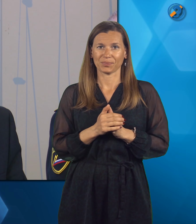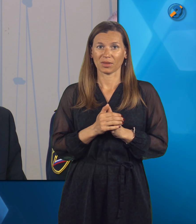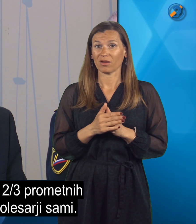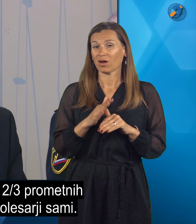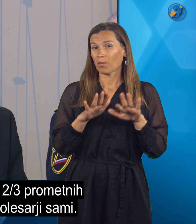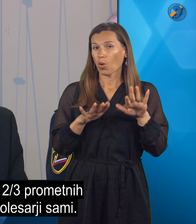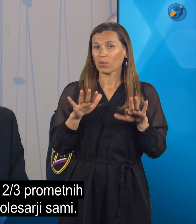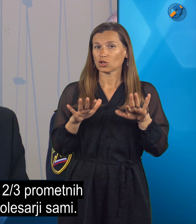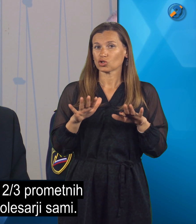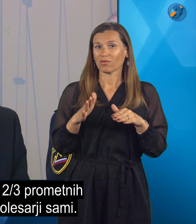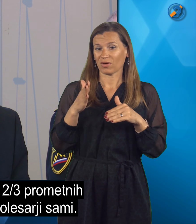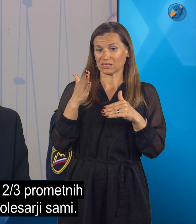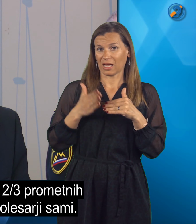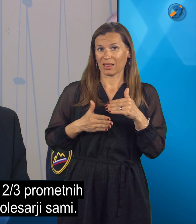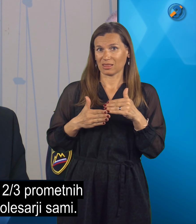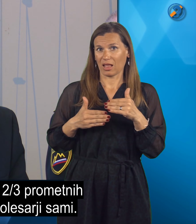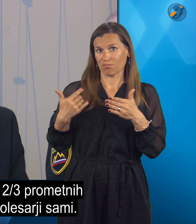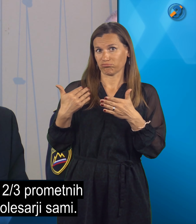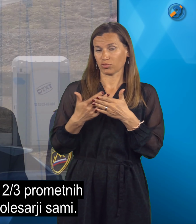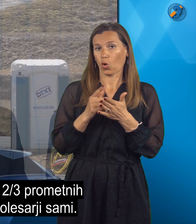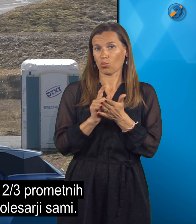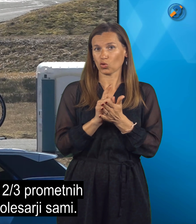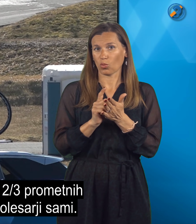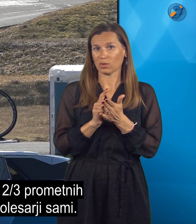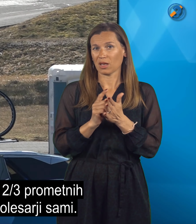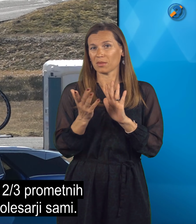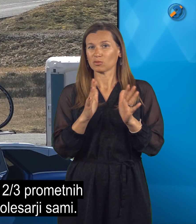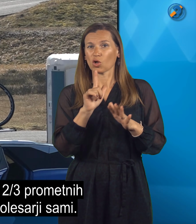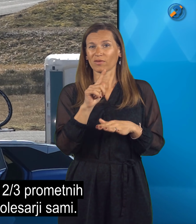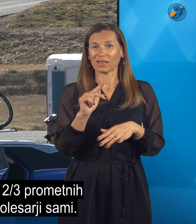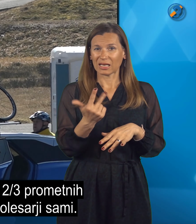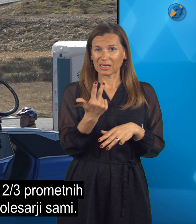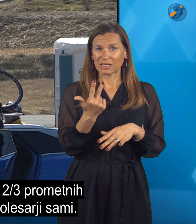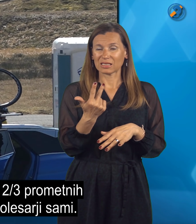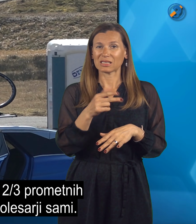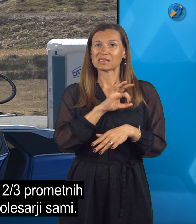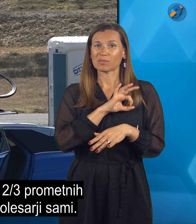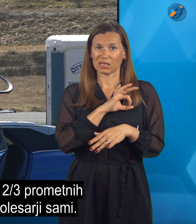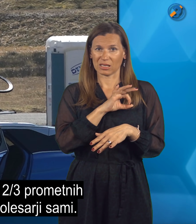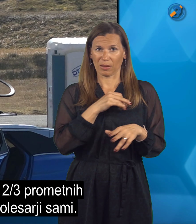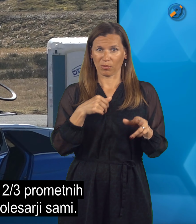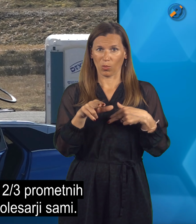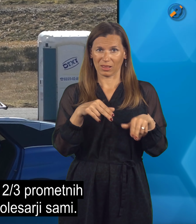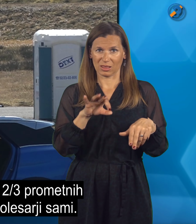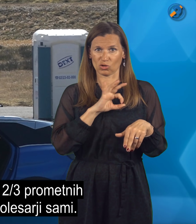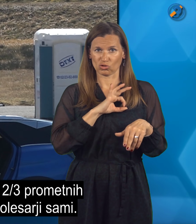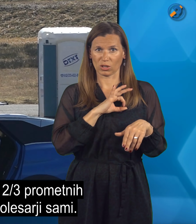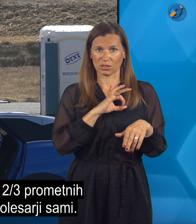V povprečju so v zadnjem večletnem obdobju okrog 2/3 smrtnih prometnih žrtev